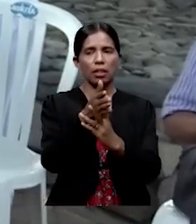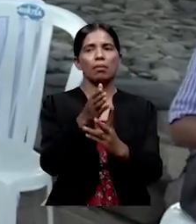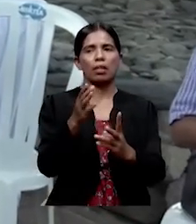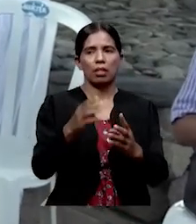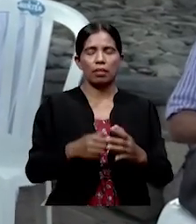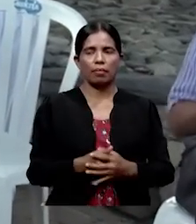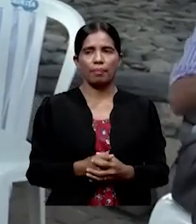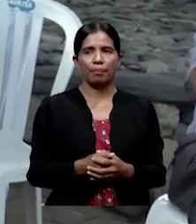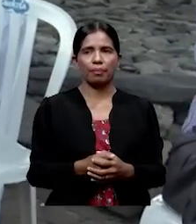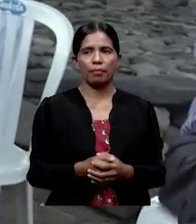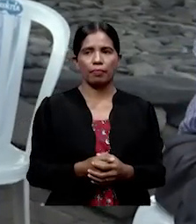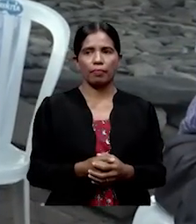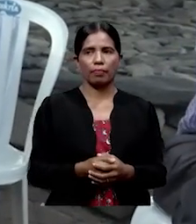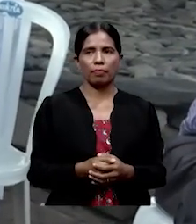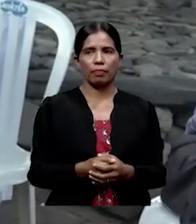Smile.